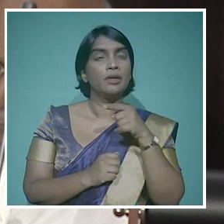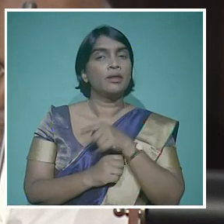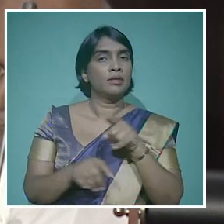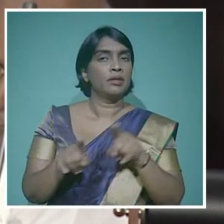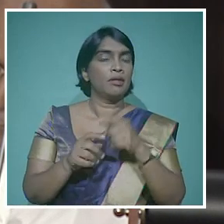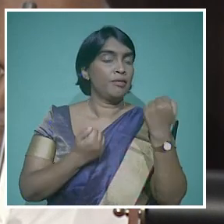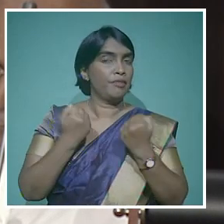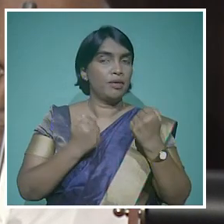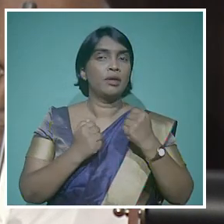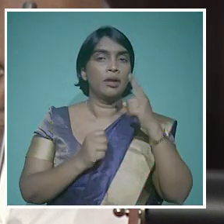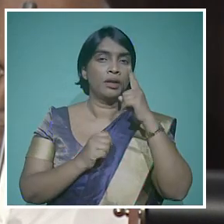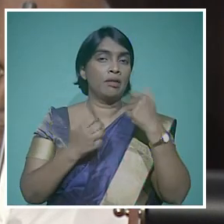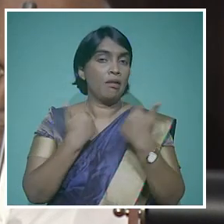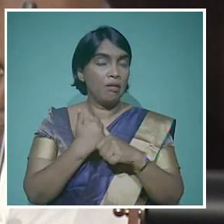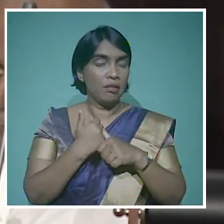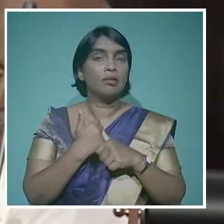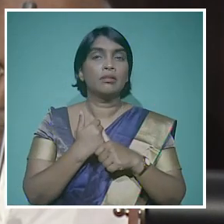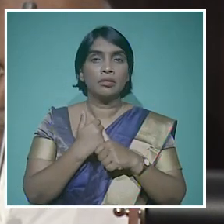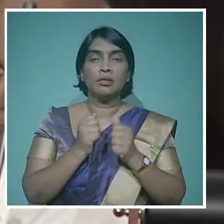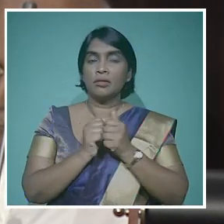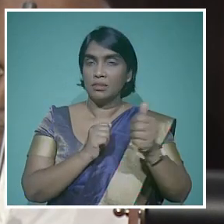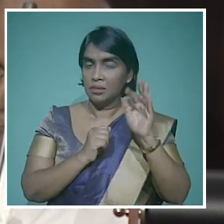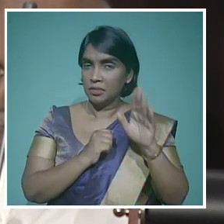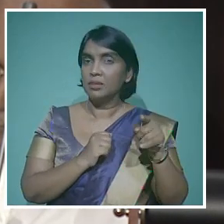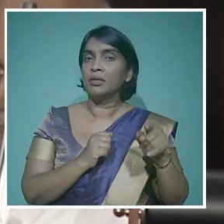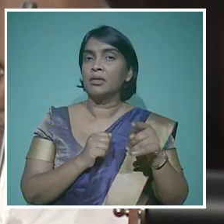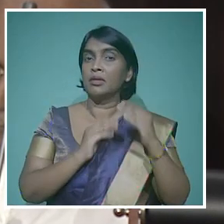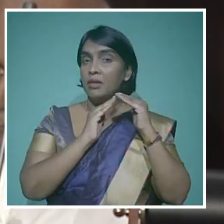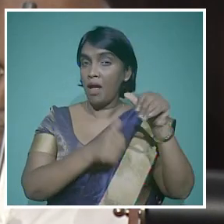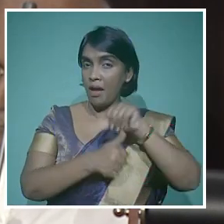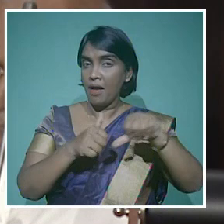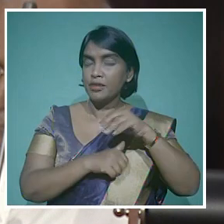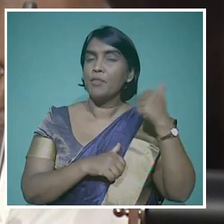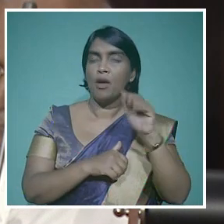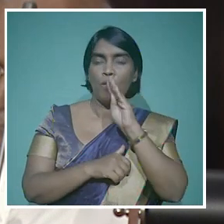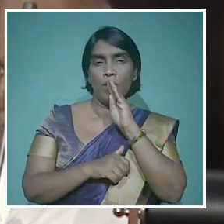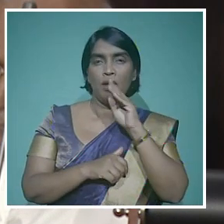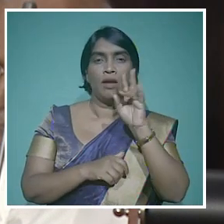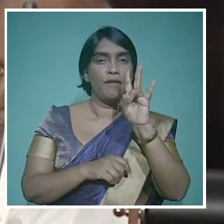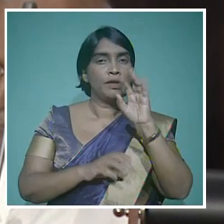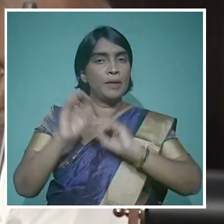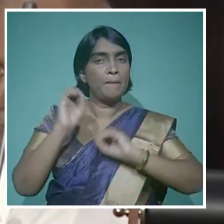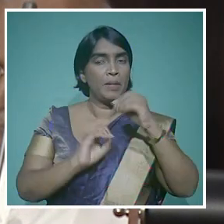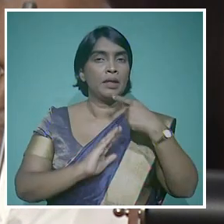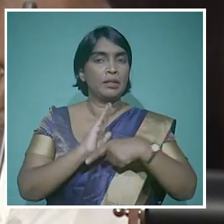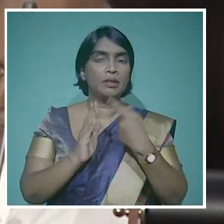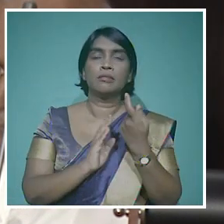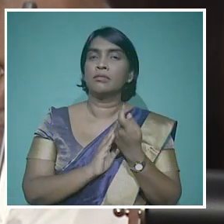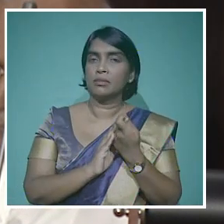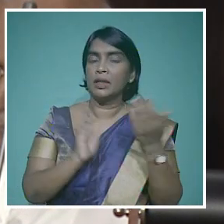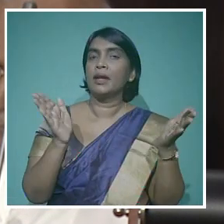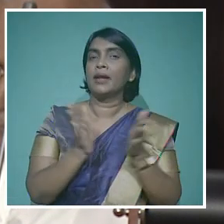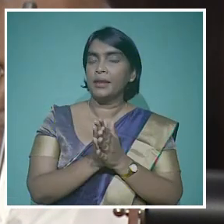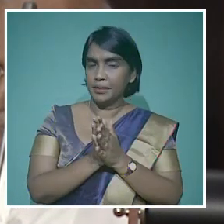අනුව මෝටර් වාහන එක්ලස් කිරීමේ සිදුකරනු ලබන ආයතන 29 වශයෙන් 25% දේශීය ආගය එකතු